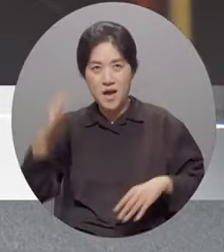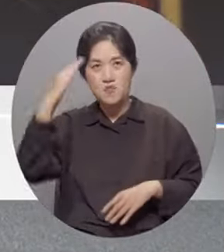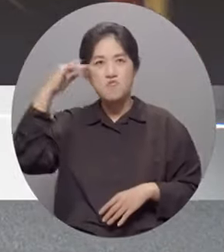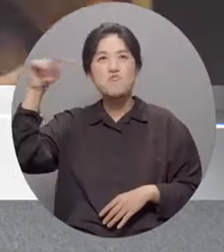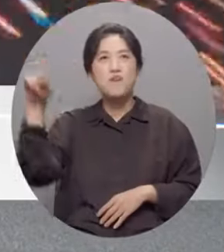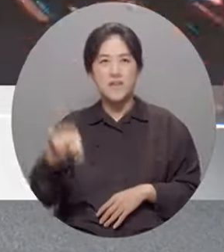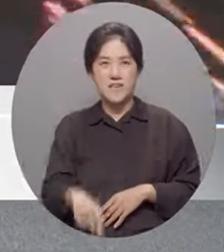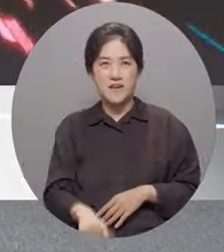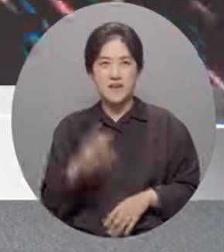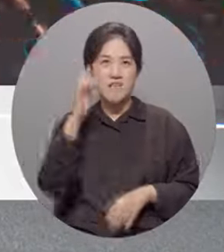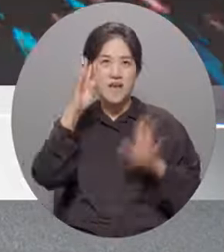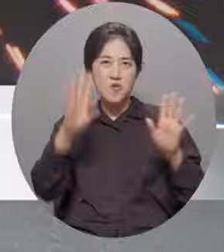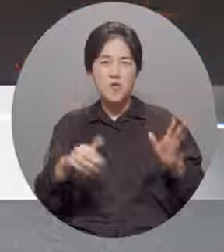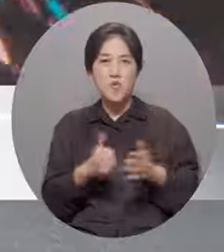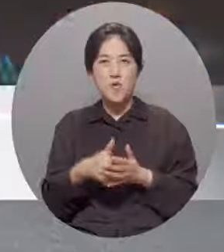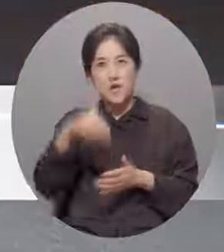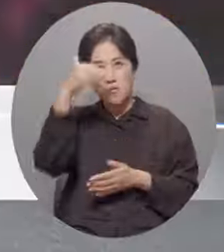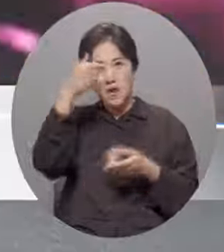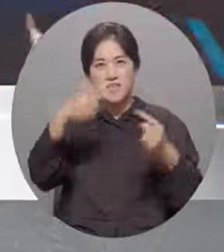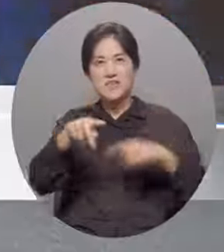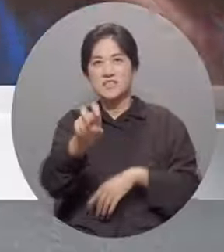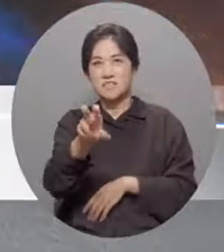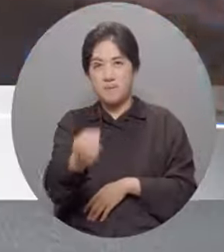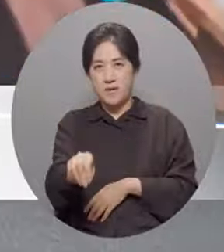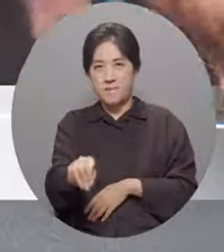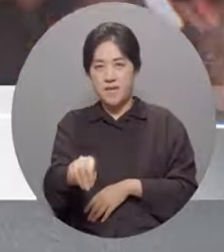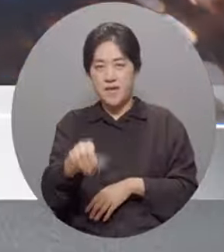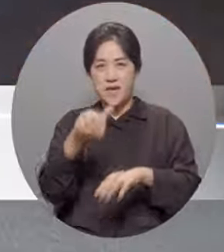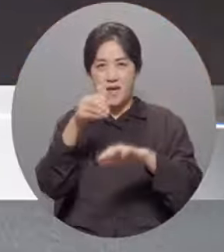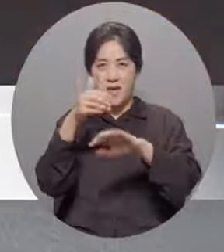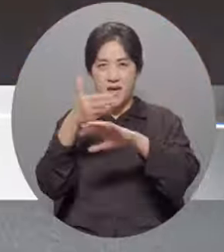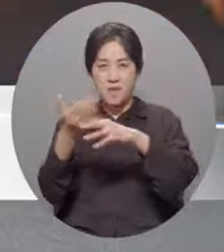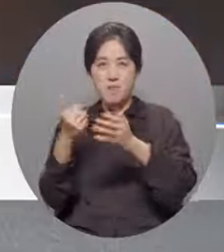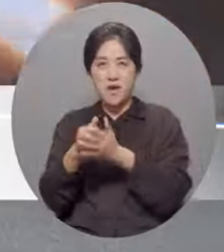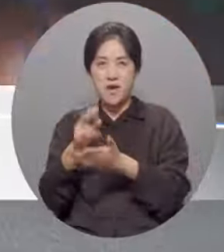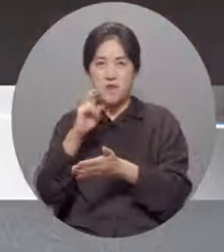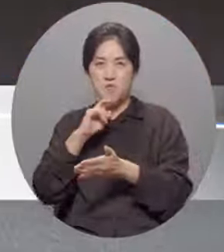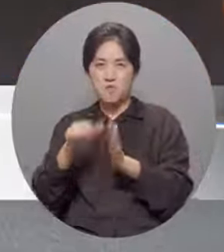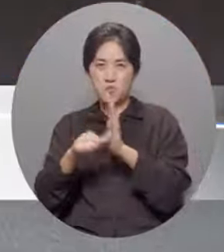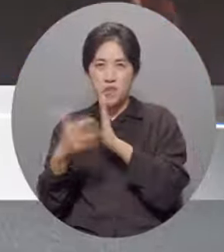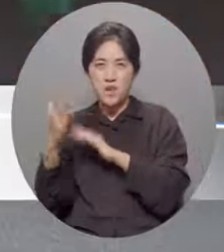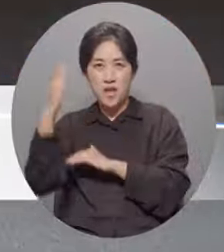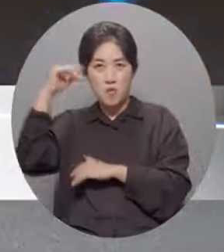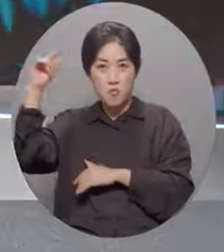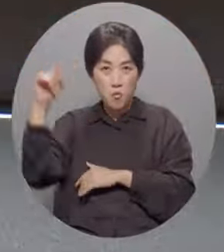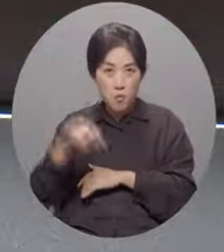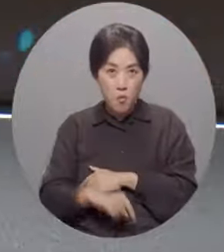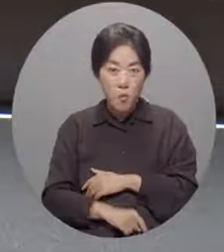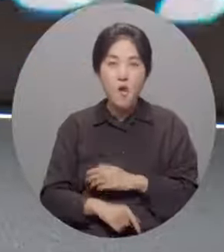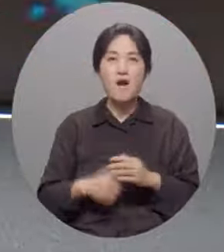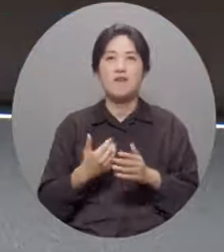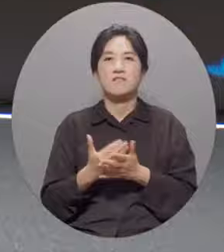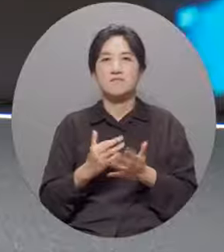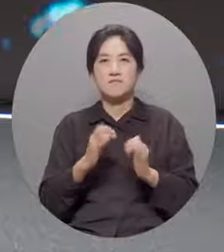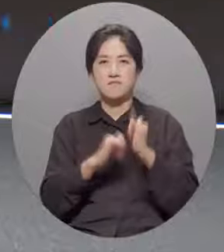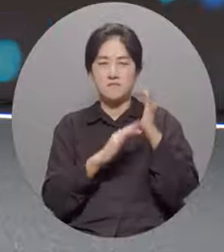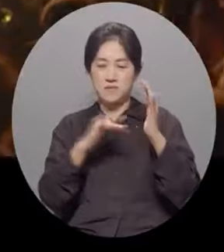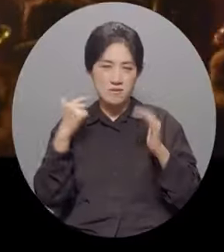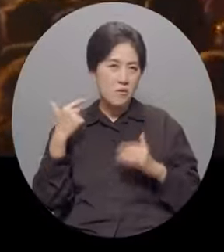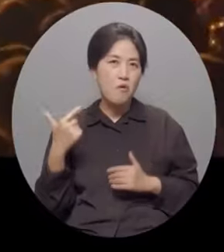명을 만날 예정인데 해외 음악가 내한 공연으론 역대 최대 규모입니다. 문다영 기자입니다.